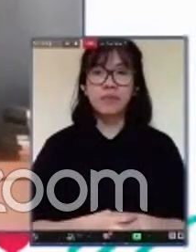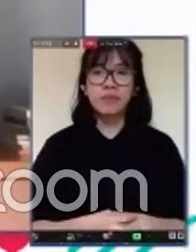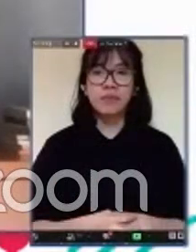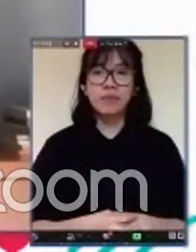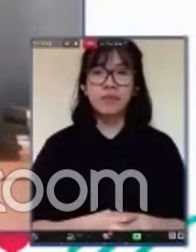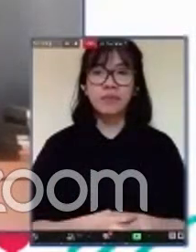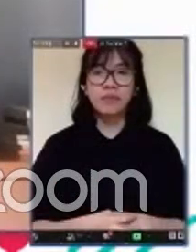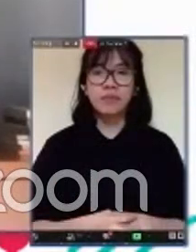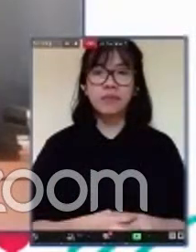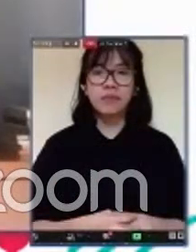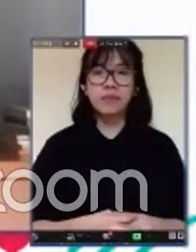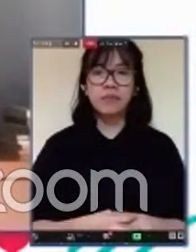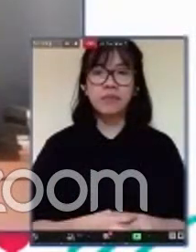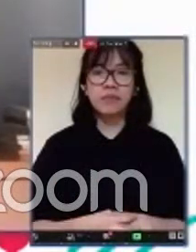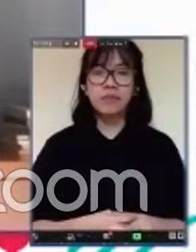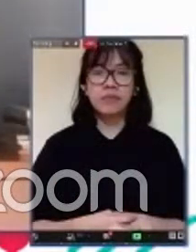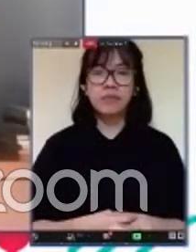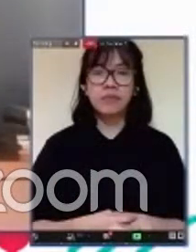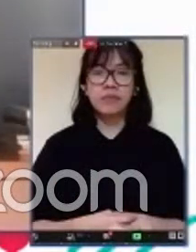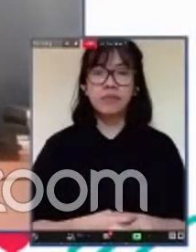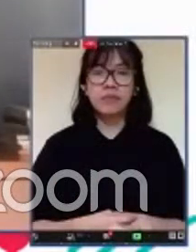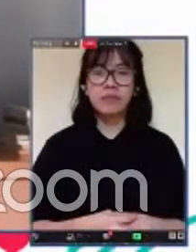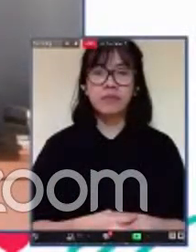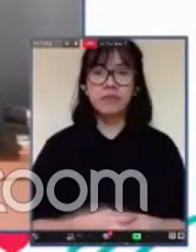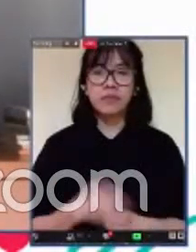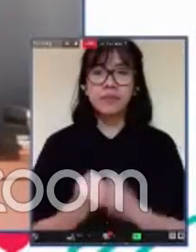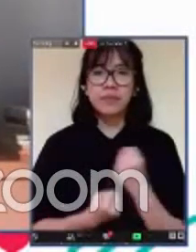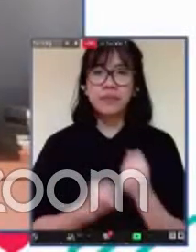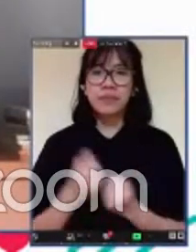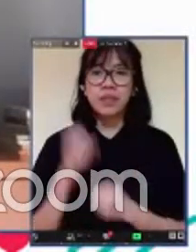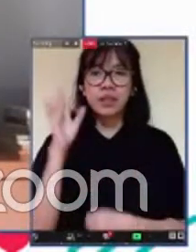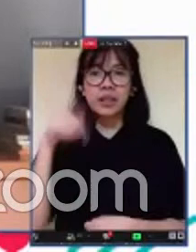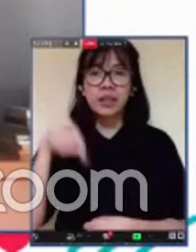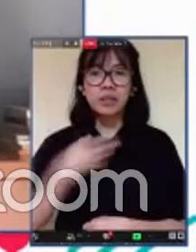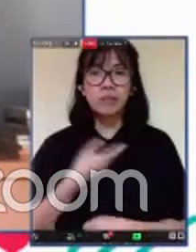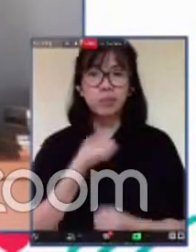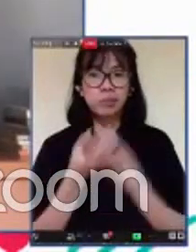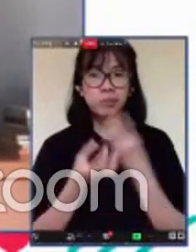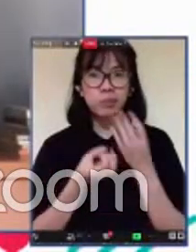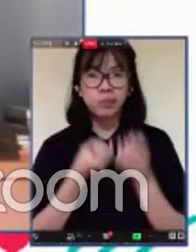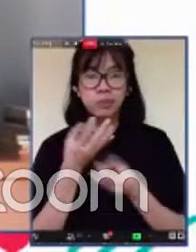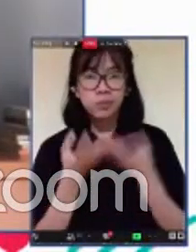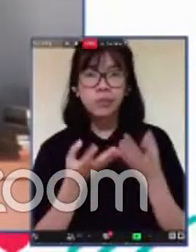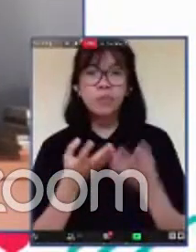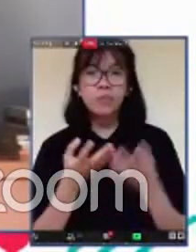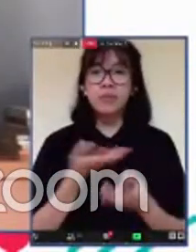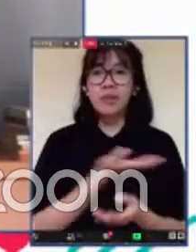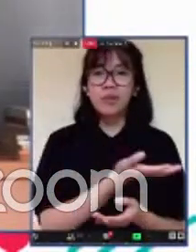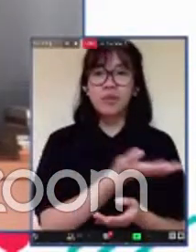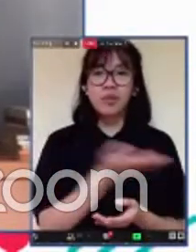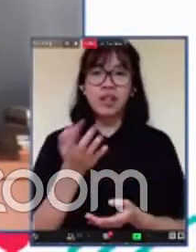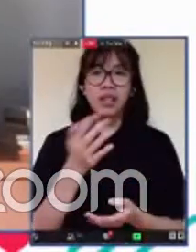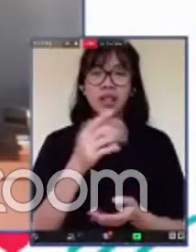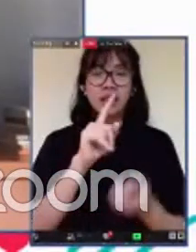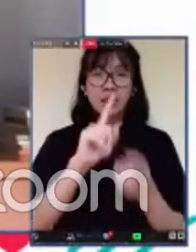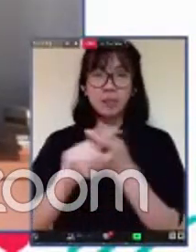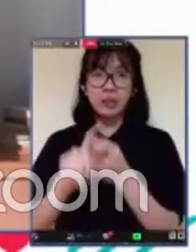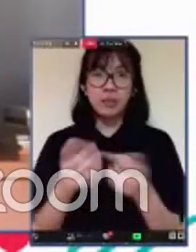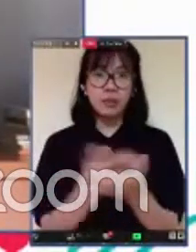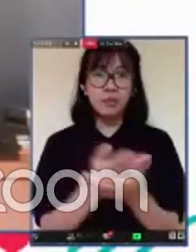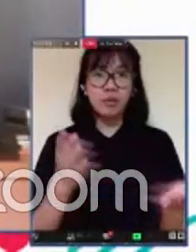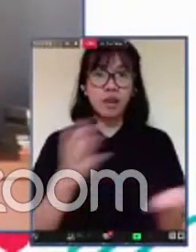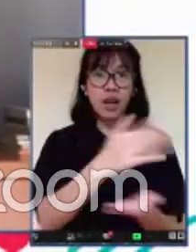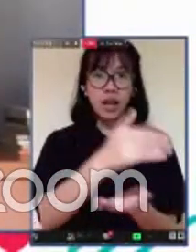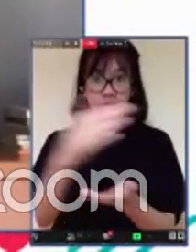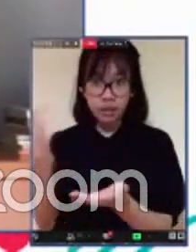Sebelum kita memulai kegiatan kita siang ini, izinkan saya juga mengajak teman-teman semua untuk